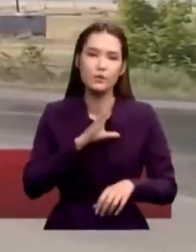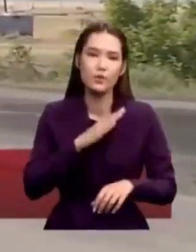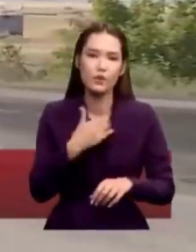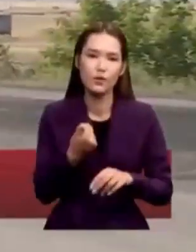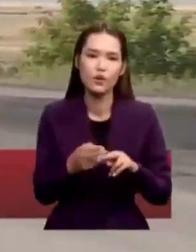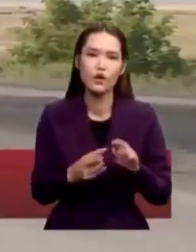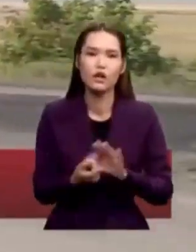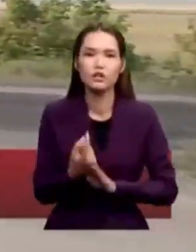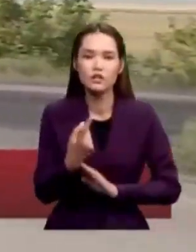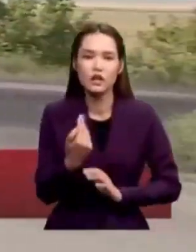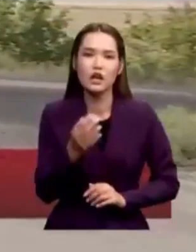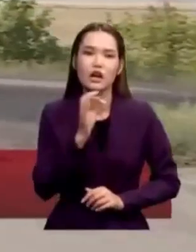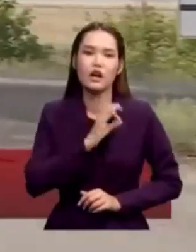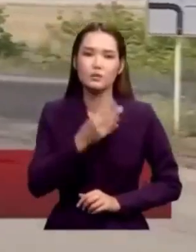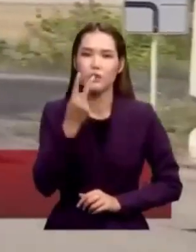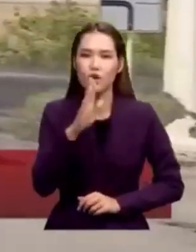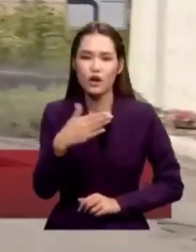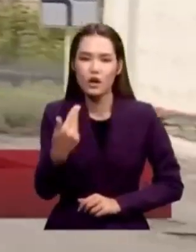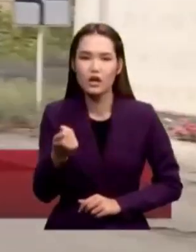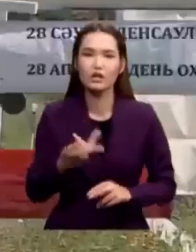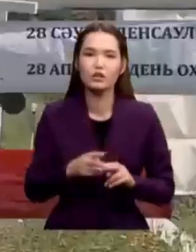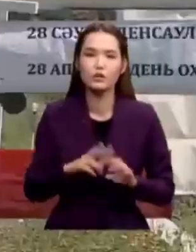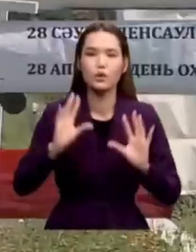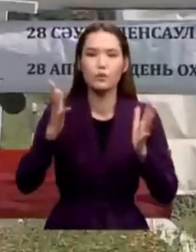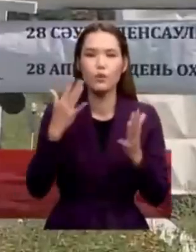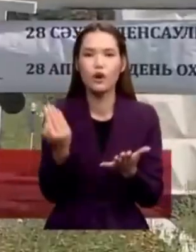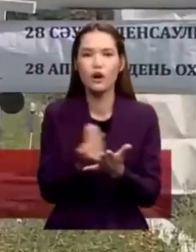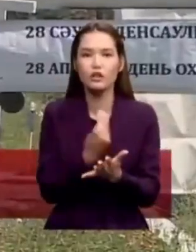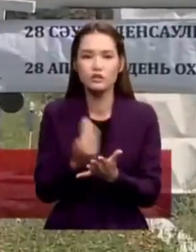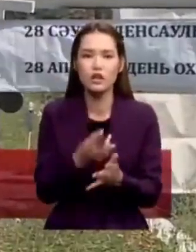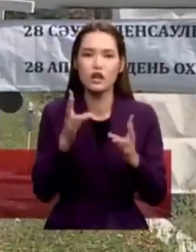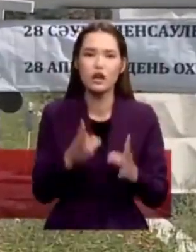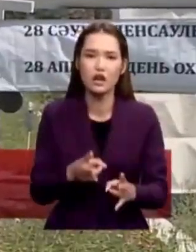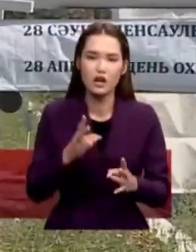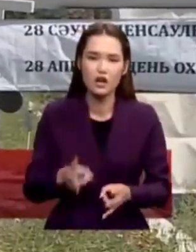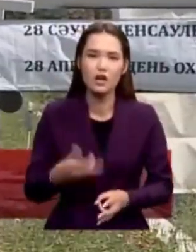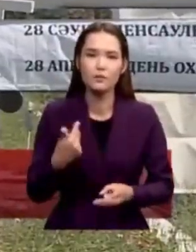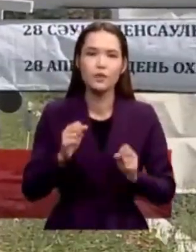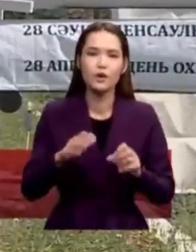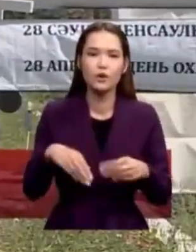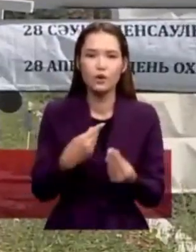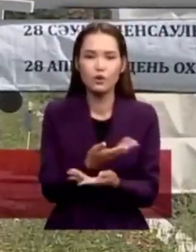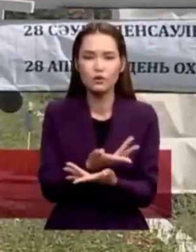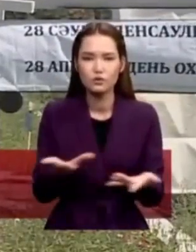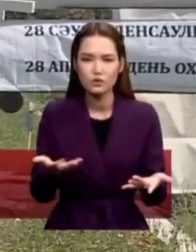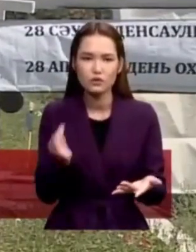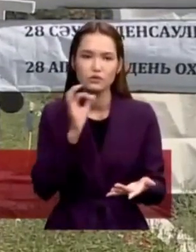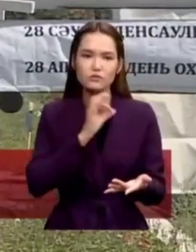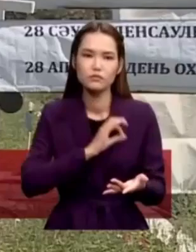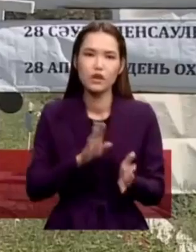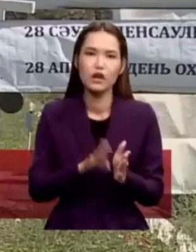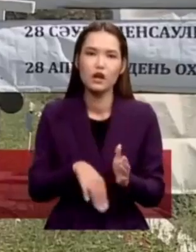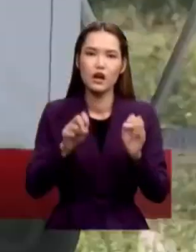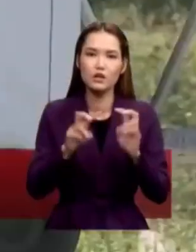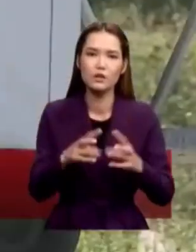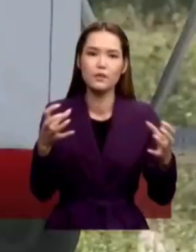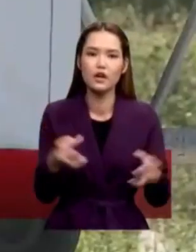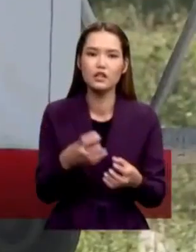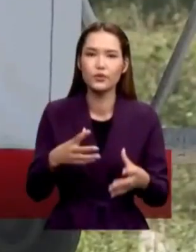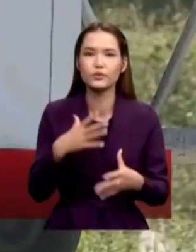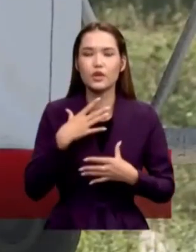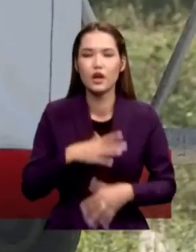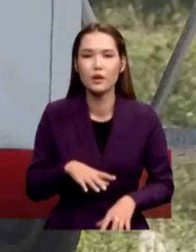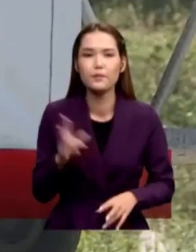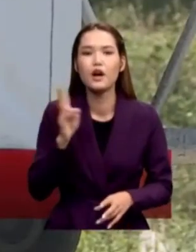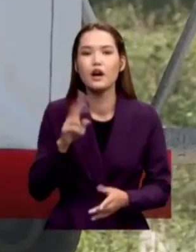де алаңдаушылық білдіріп отыр. Олар жыл сайын болып жатқан апаттарға компанияның өндіріс орындардағы қауіпсіздікті сақтамауынан туындап